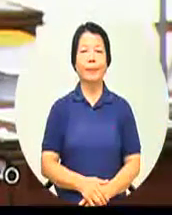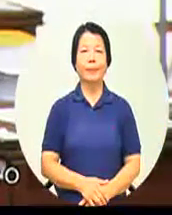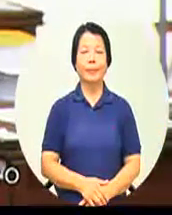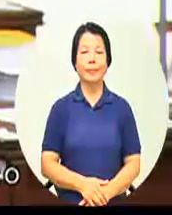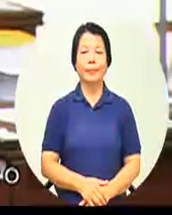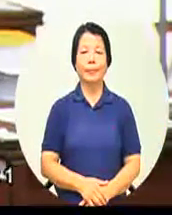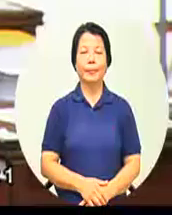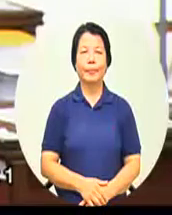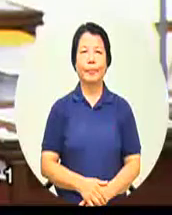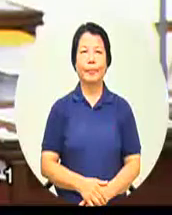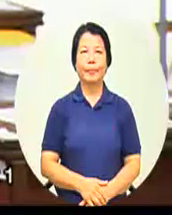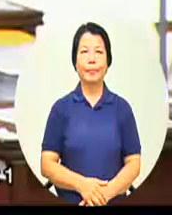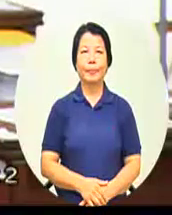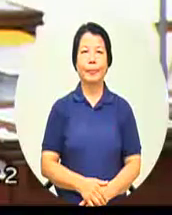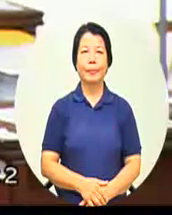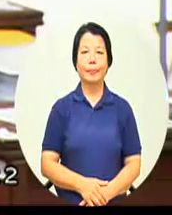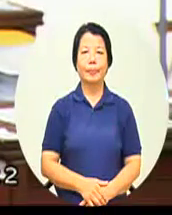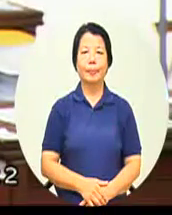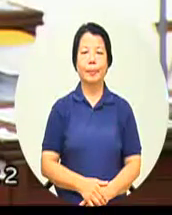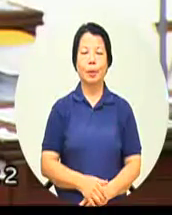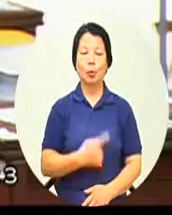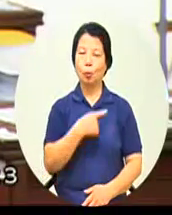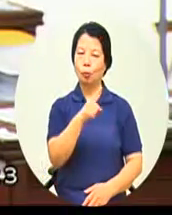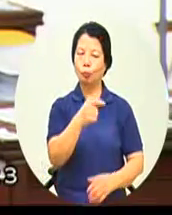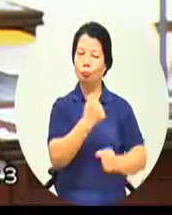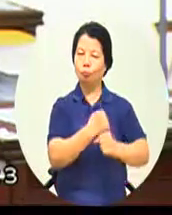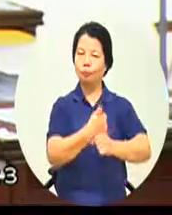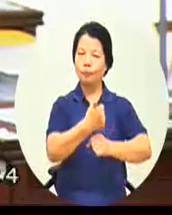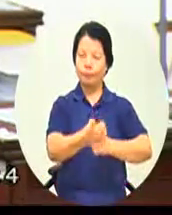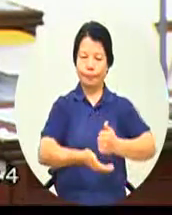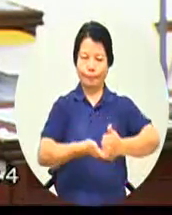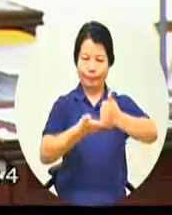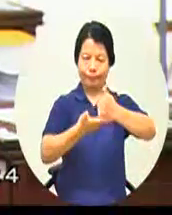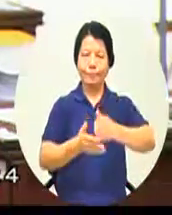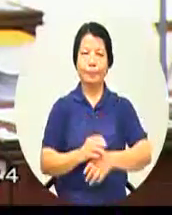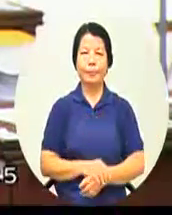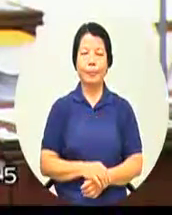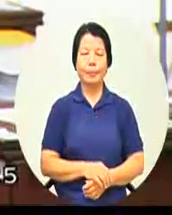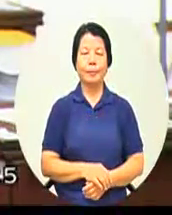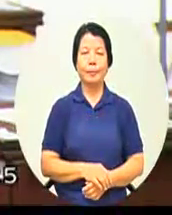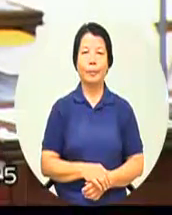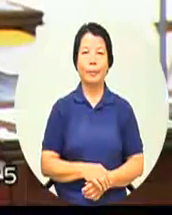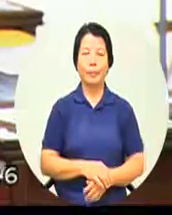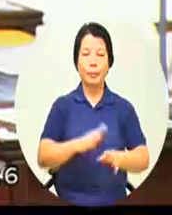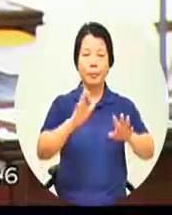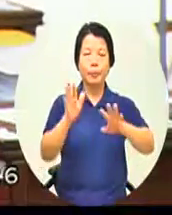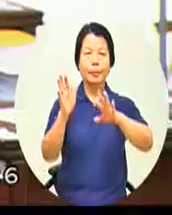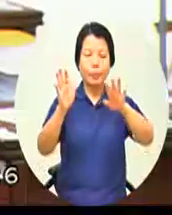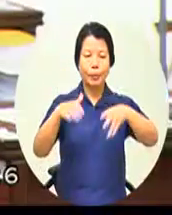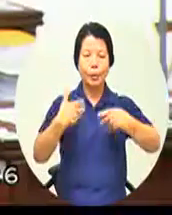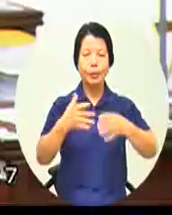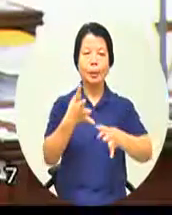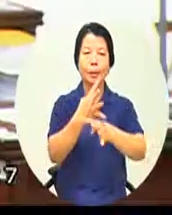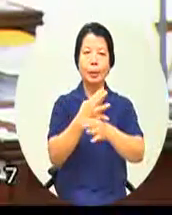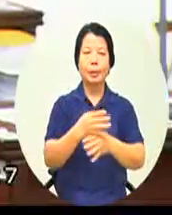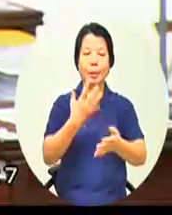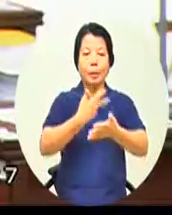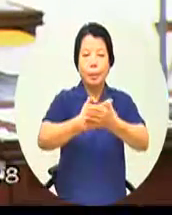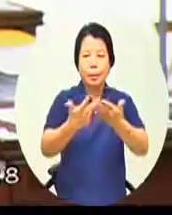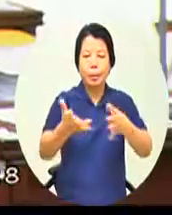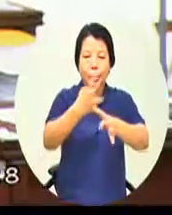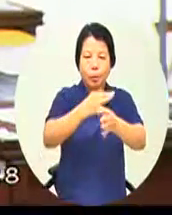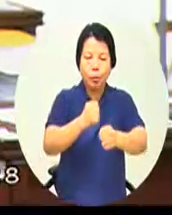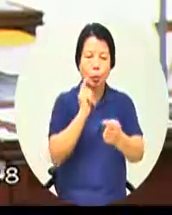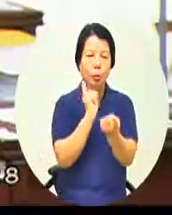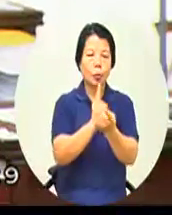一些处理对不对？吼，我感觉是不错了，尤其是这个春天嘞，哦，这个春天艺术节对不对？吼，伊对咱的传统